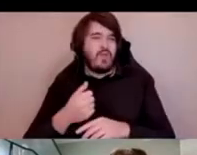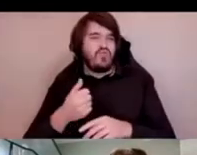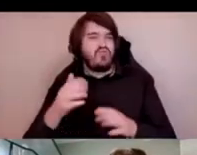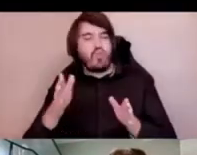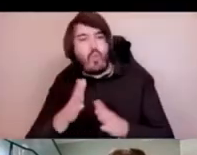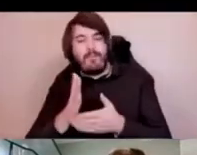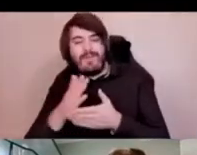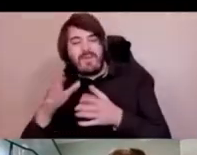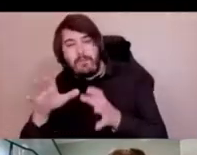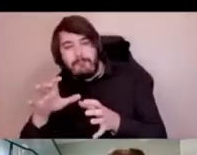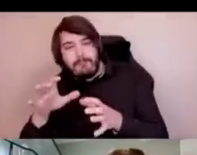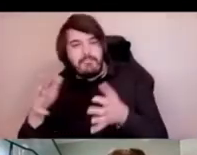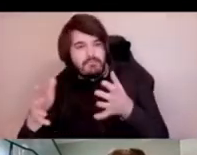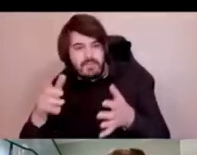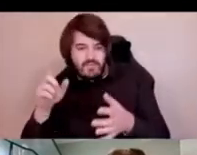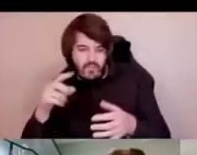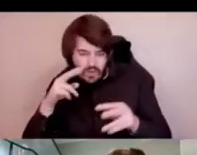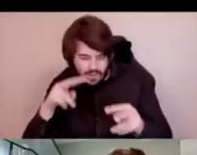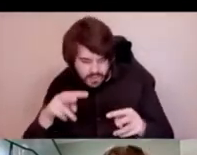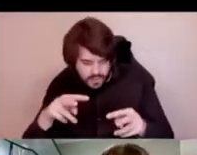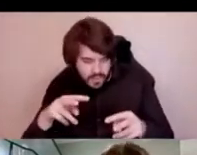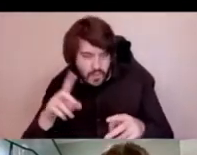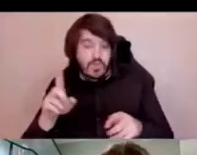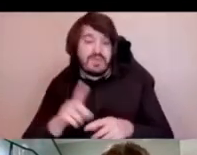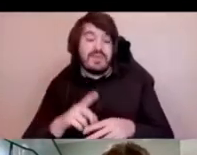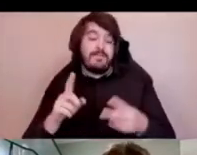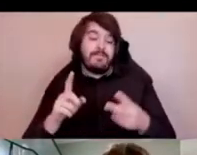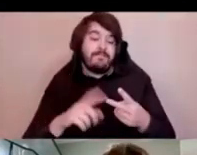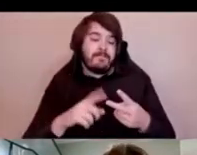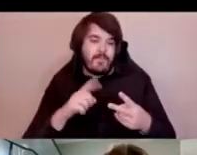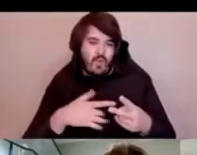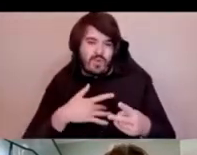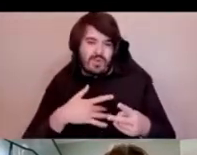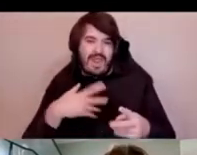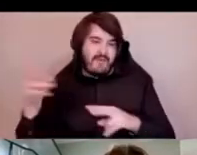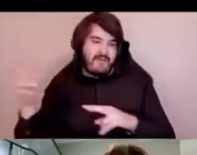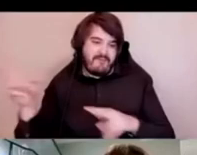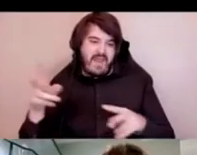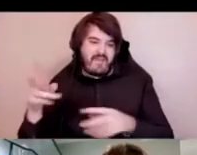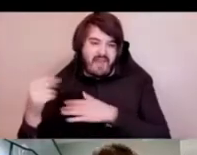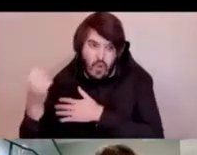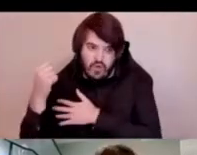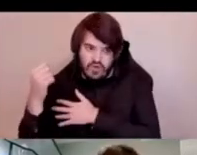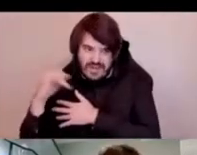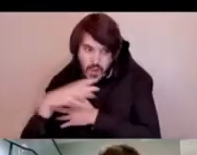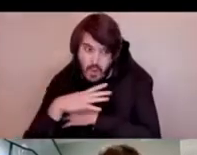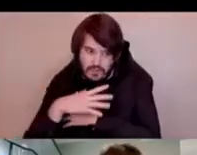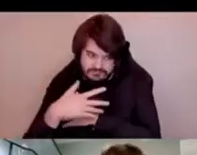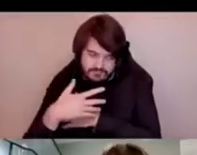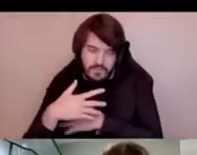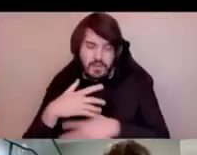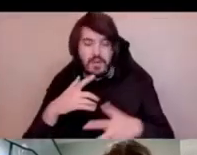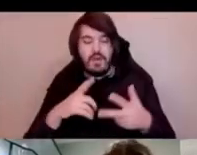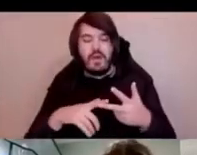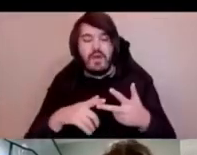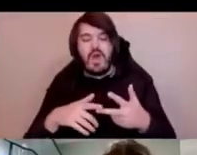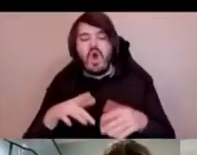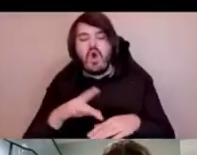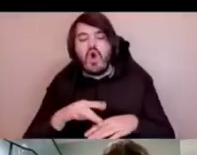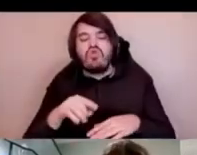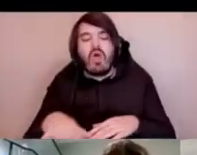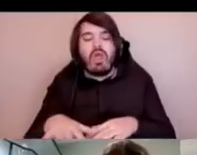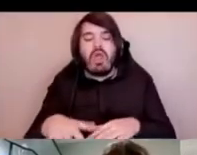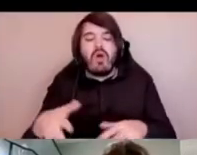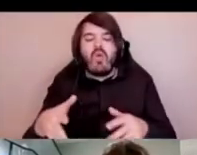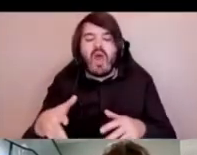On va considérer aussi la force du vent et le type de sol et puis notre accès à l'eau. Est-ce